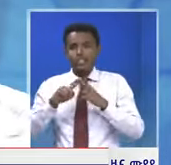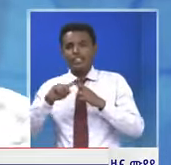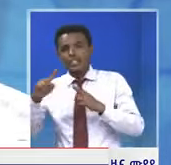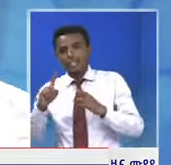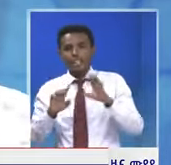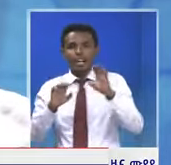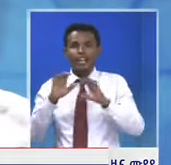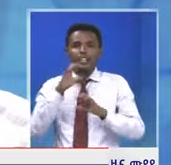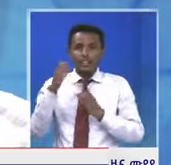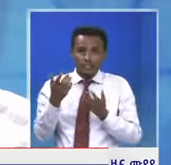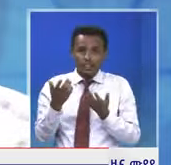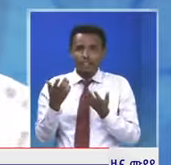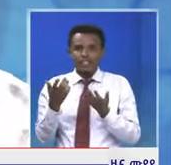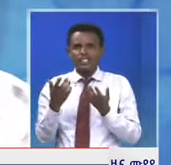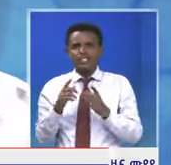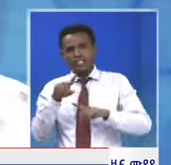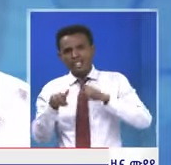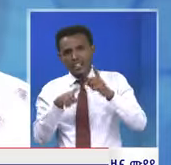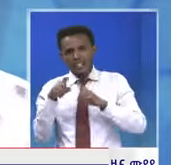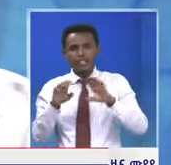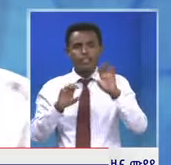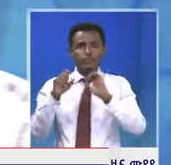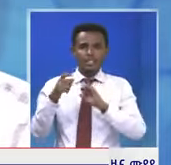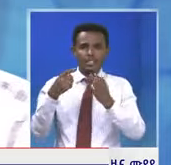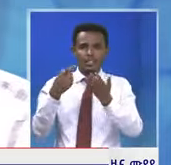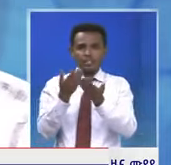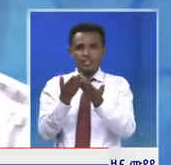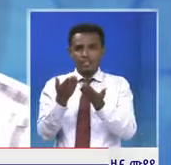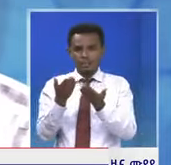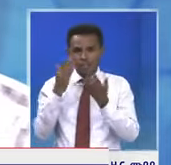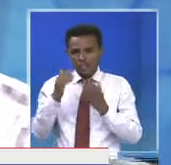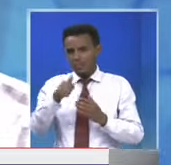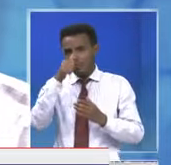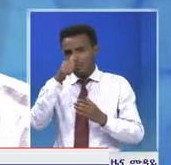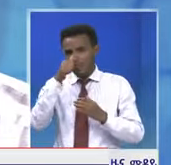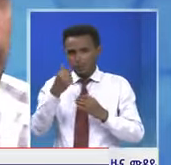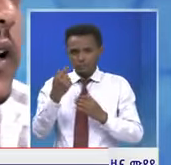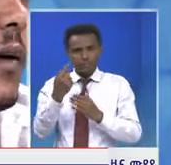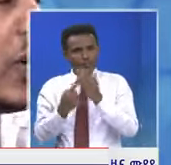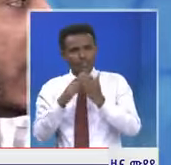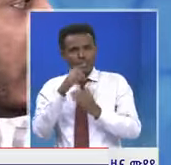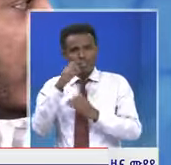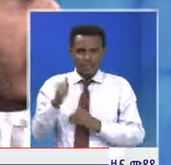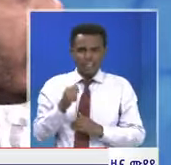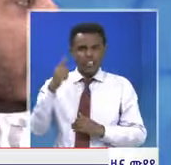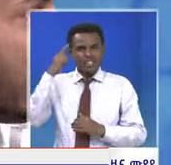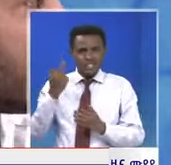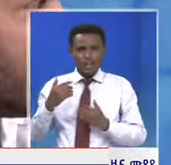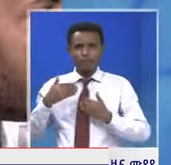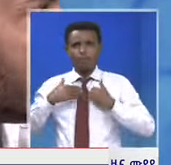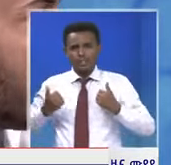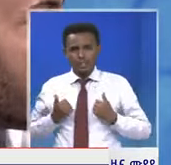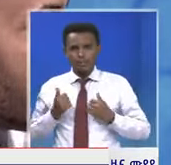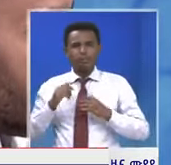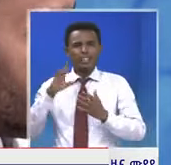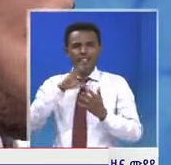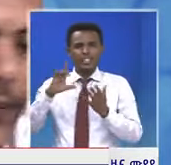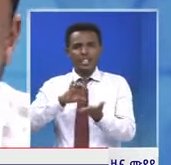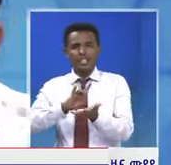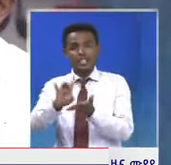ጥያቄ ስለሚነሳ ወጣቱ ሚገርመኝ ኢትዮጵያ ውስጥ በተለያዩ ክልሎች ላይ ብቻ አይደለም የትግራይም ወጣት ቢሆን በከፍተኛ ደረጃ እንዲሰደድ ያደርጉ